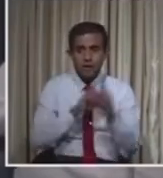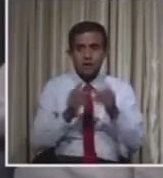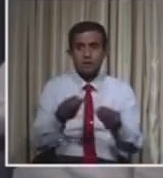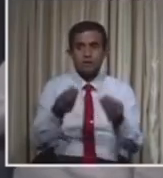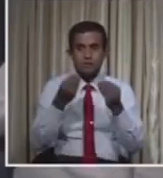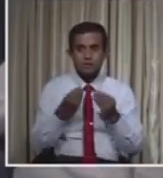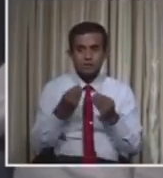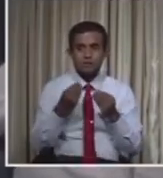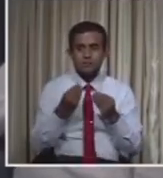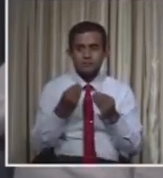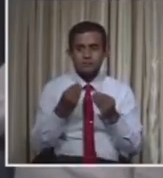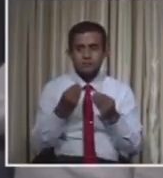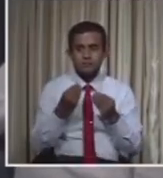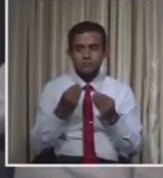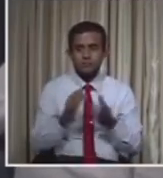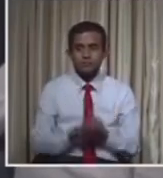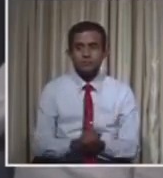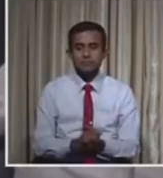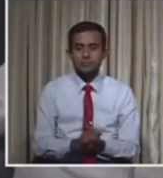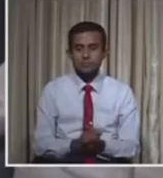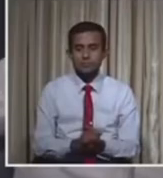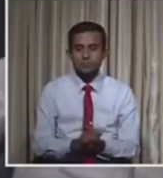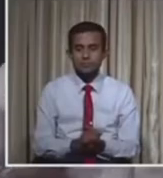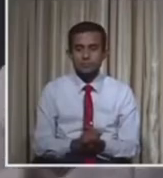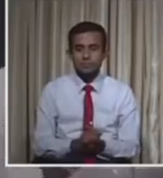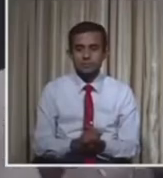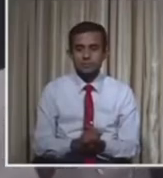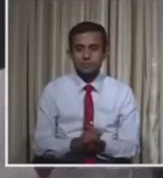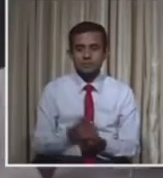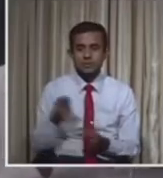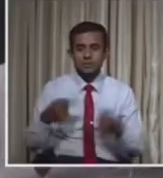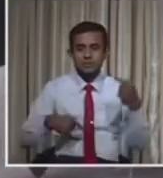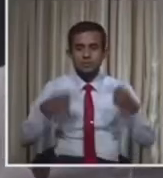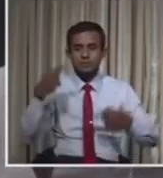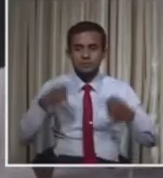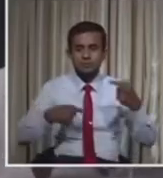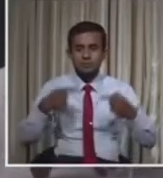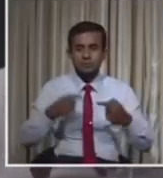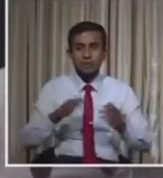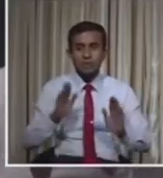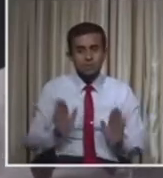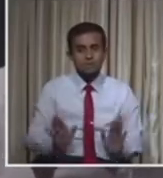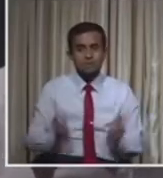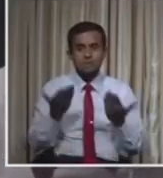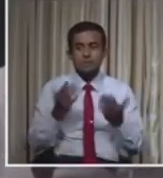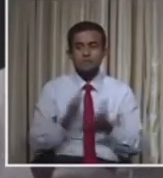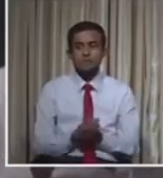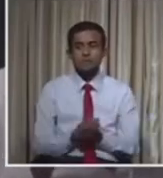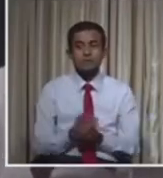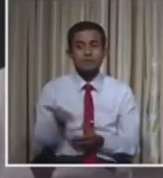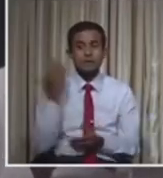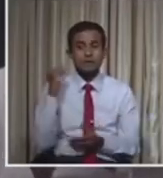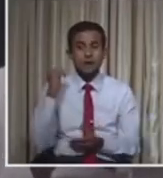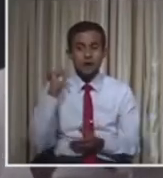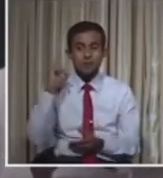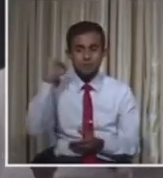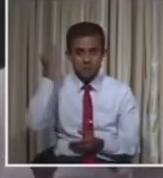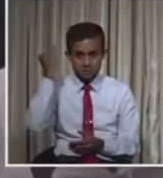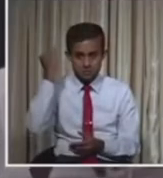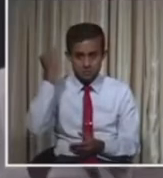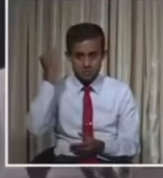ගැන එවැගේම මේ විවාදය ආරම්භ කරමින් හිටපු යුද